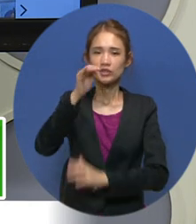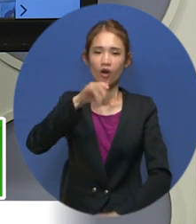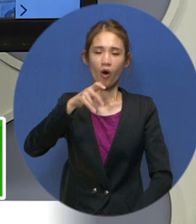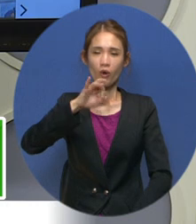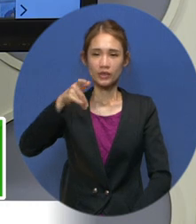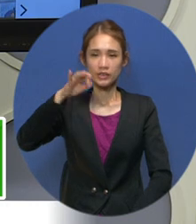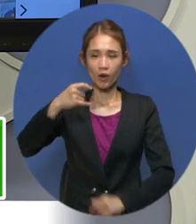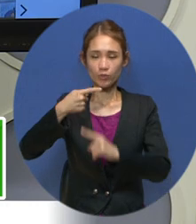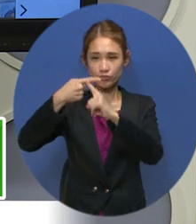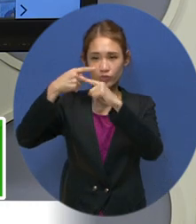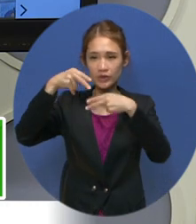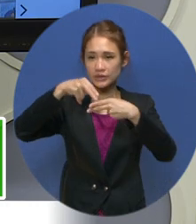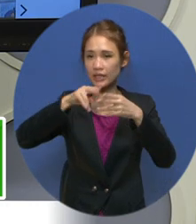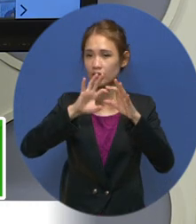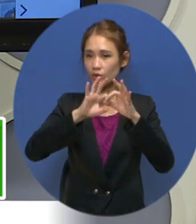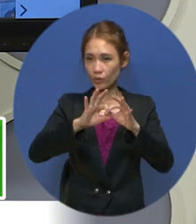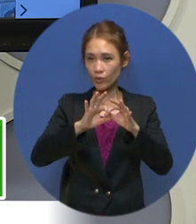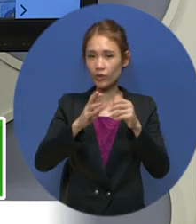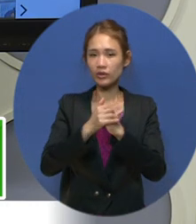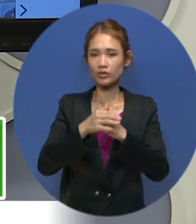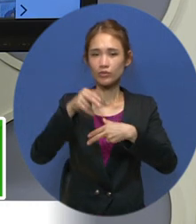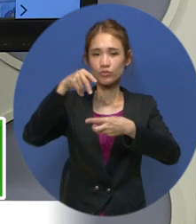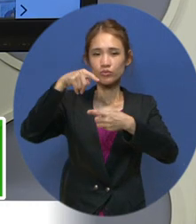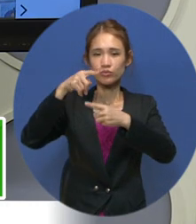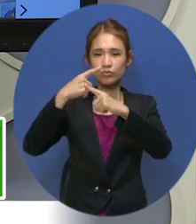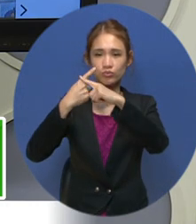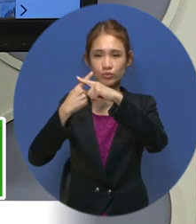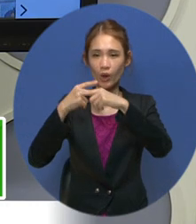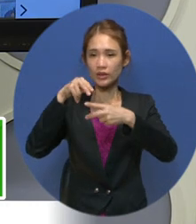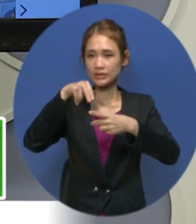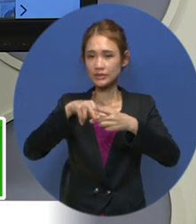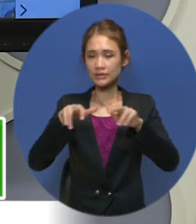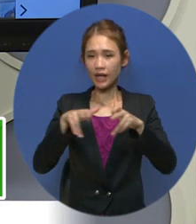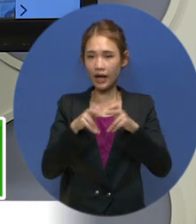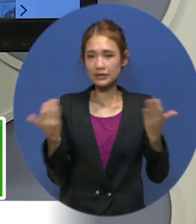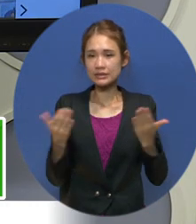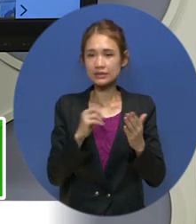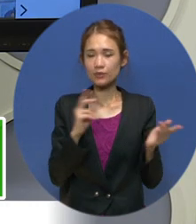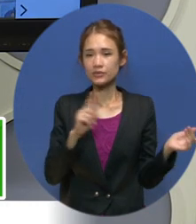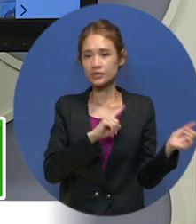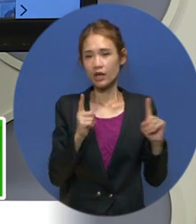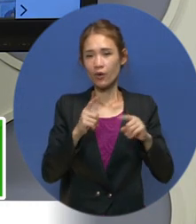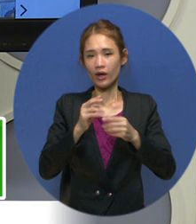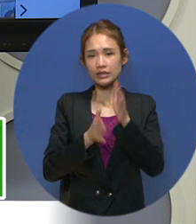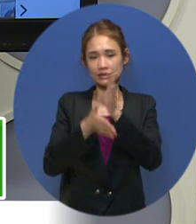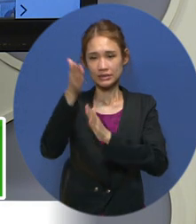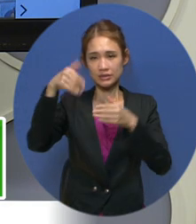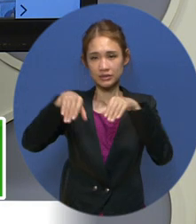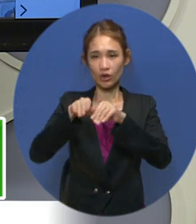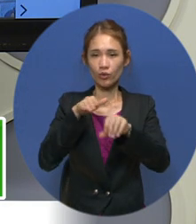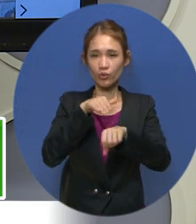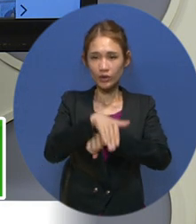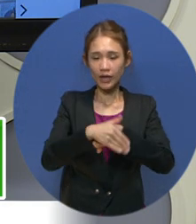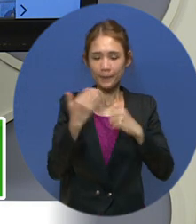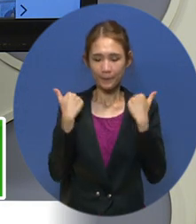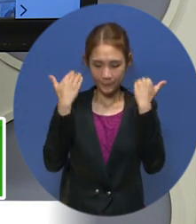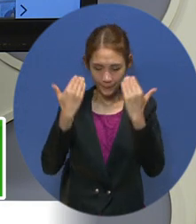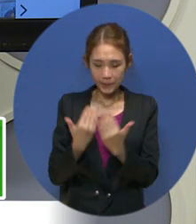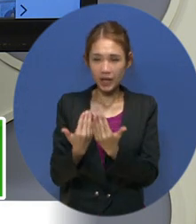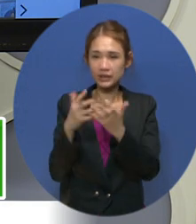하는데요 서울시 커리어 플러스 센터는 장애인직업재활시설 위주의 발달장애인 일자리 를